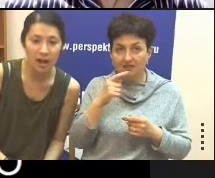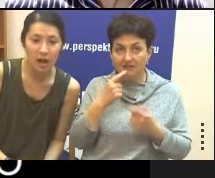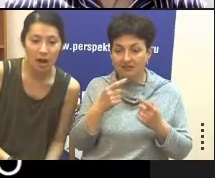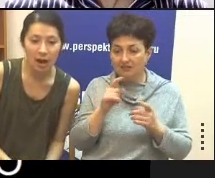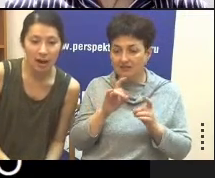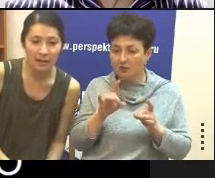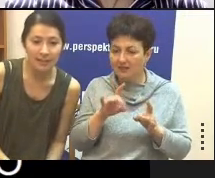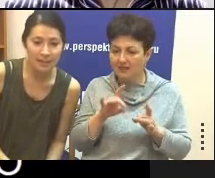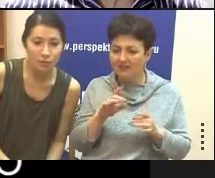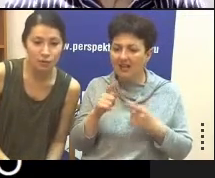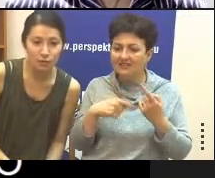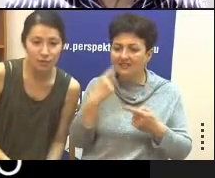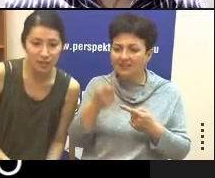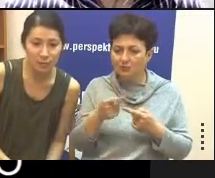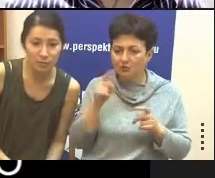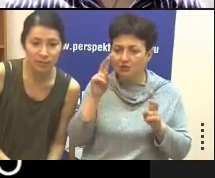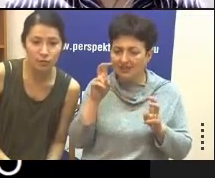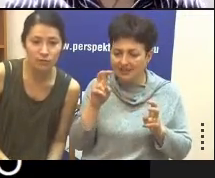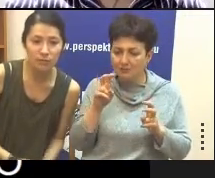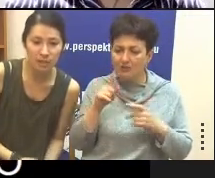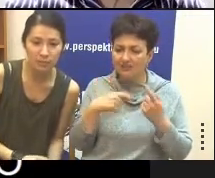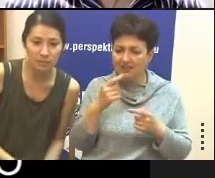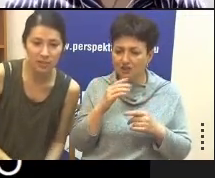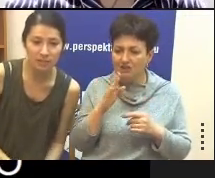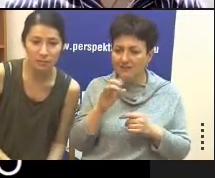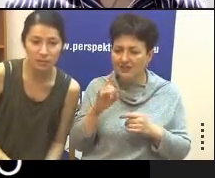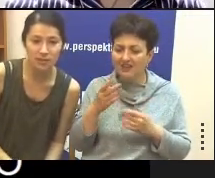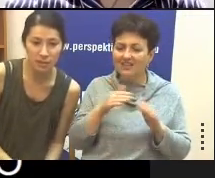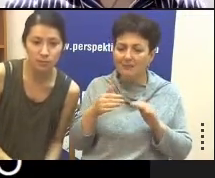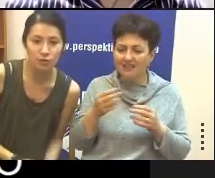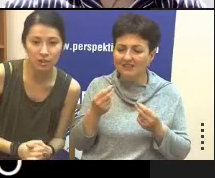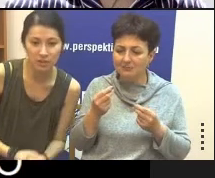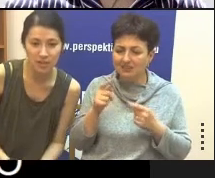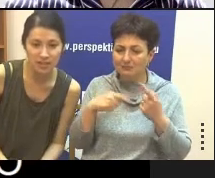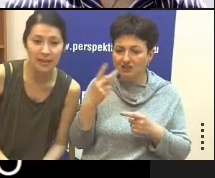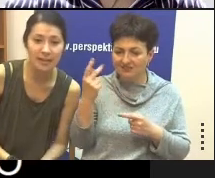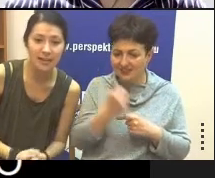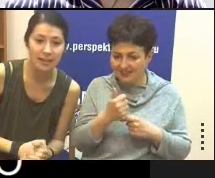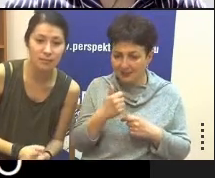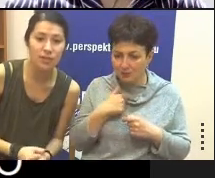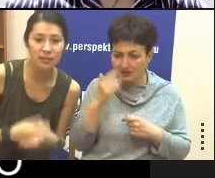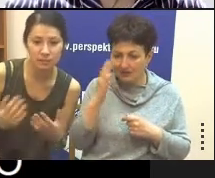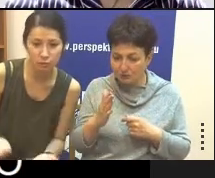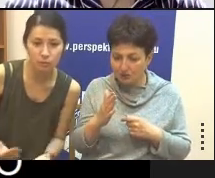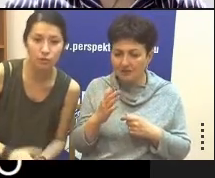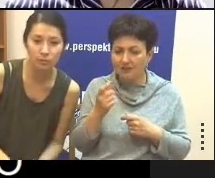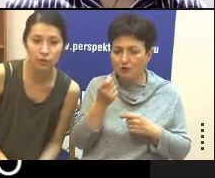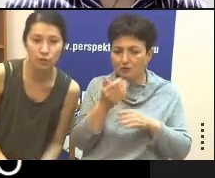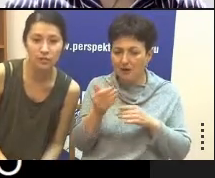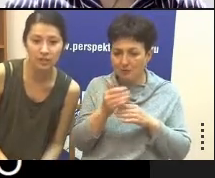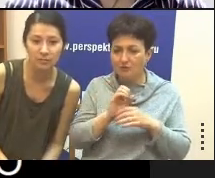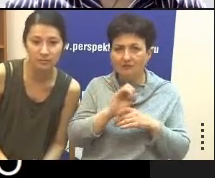анонсировала. А следующую тему, следующий вебинар по взаимодействию с бизнесом у нас будет через 2 недели, и мы чуть